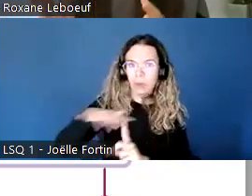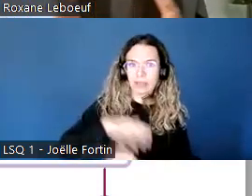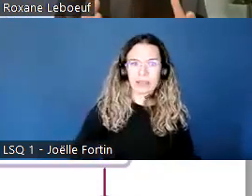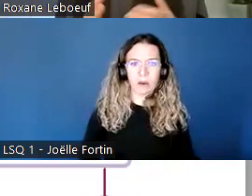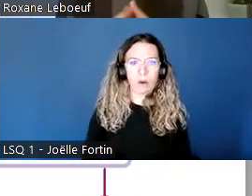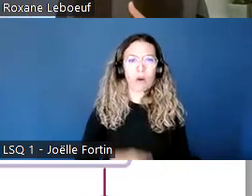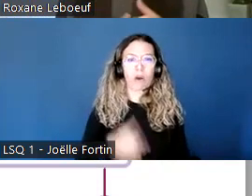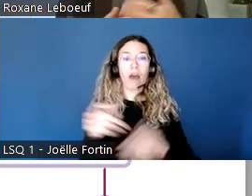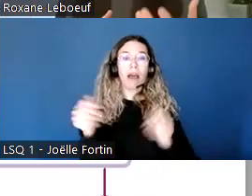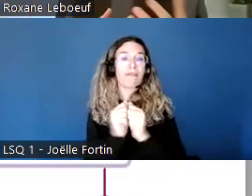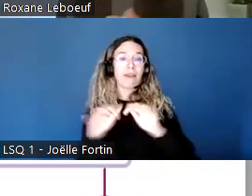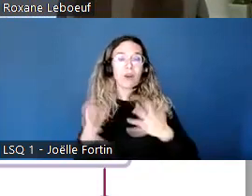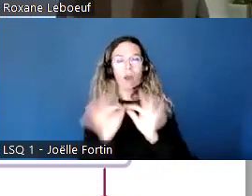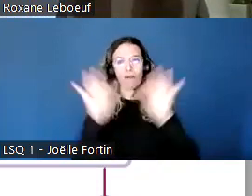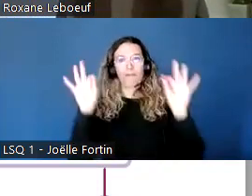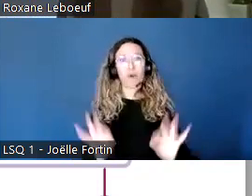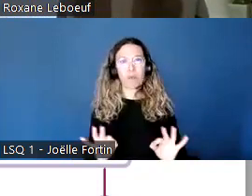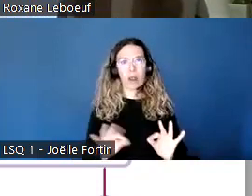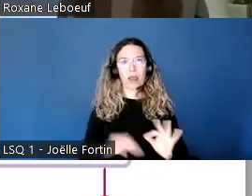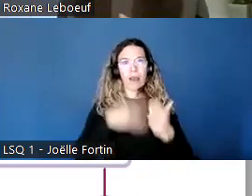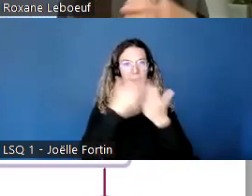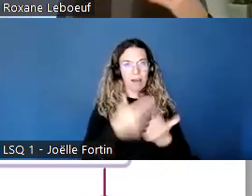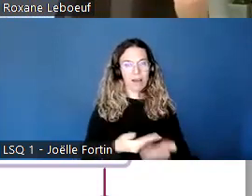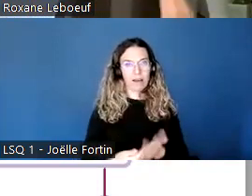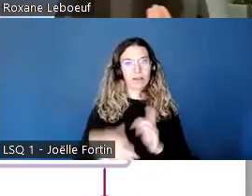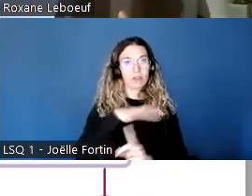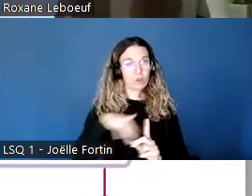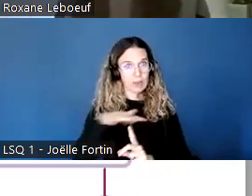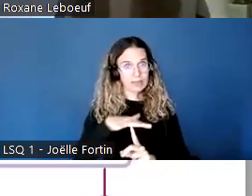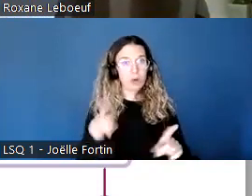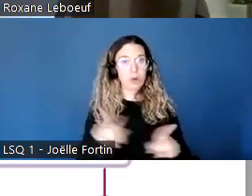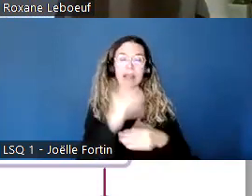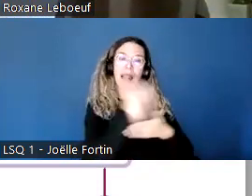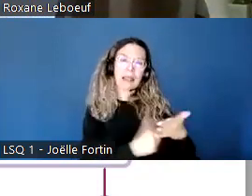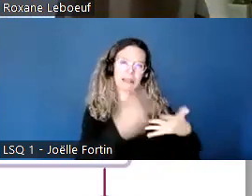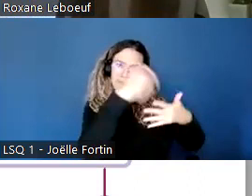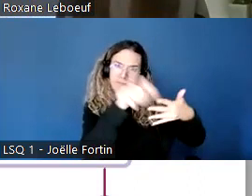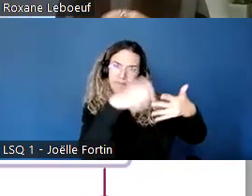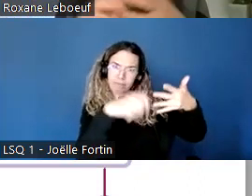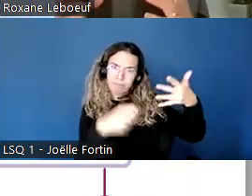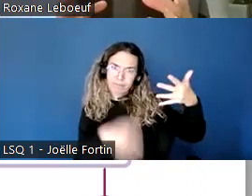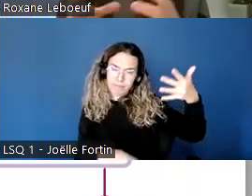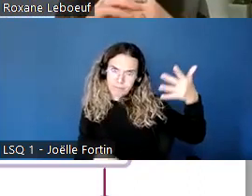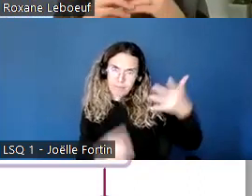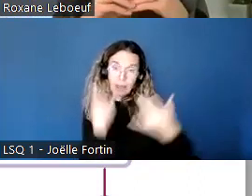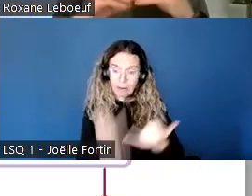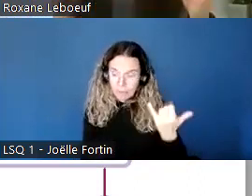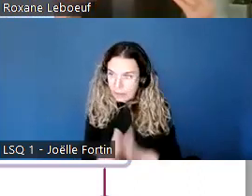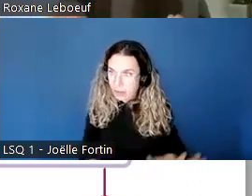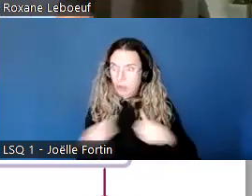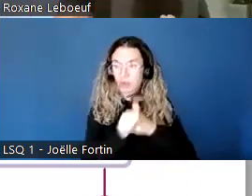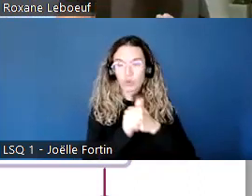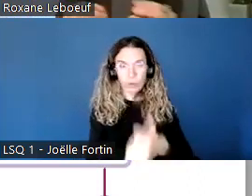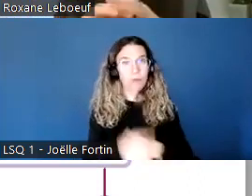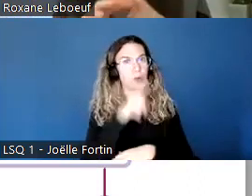ça s'accompagne en fait d'un formulaire de documentation des situations et d'une liste de vérification avant de clore un suivi. Donc, pour s'assurer qu'on a vraiment